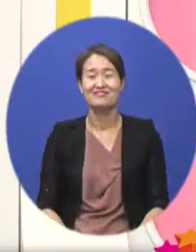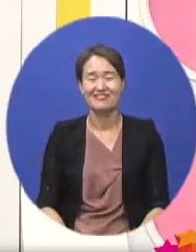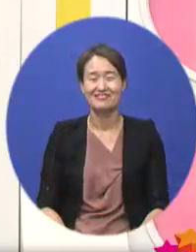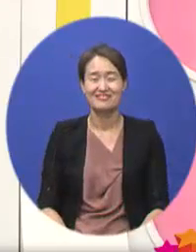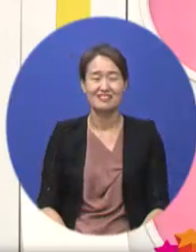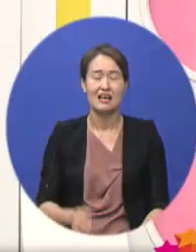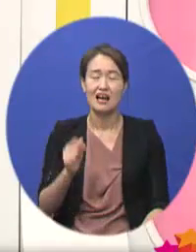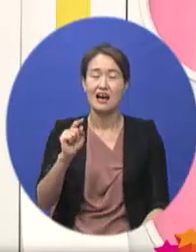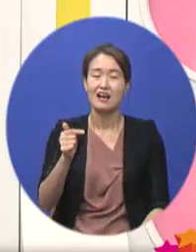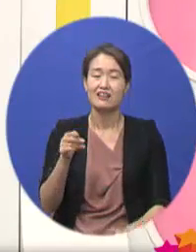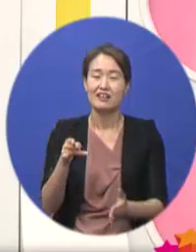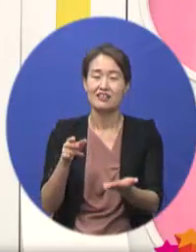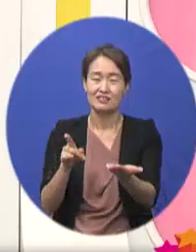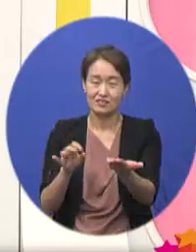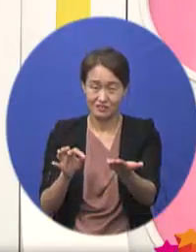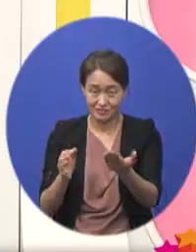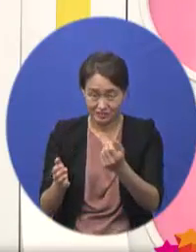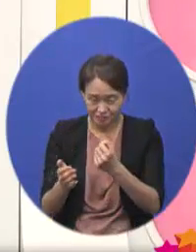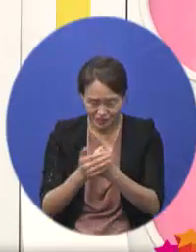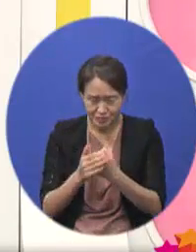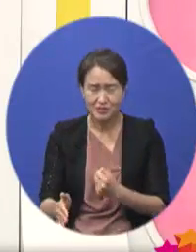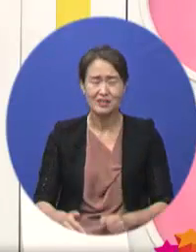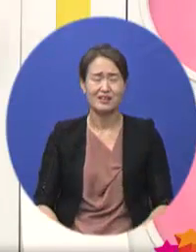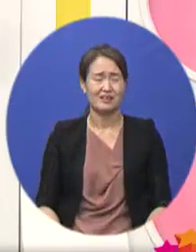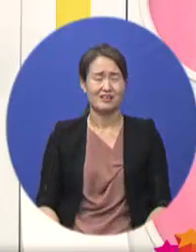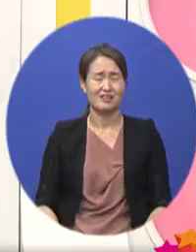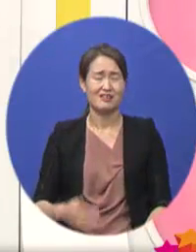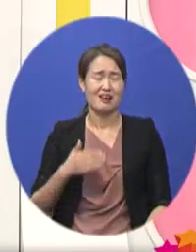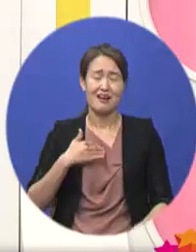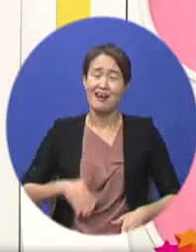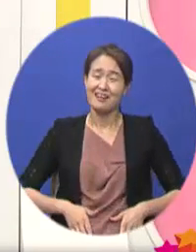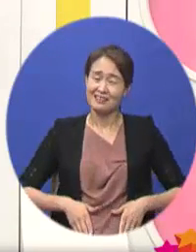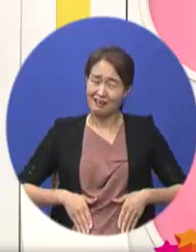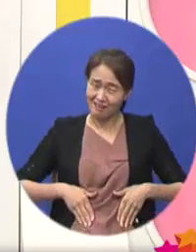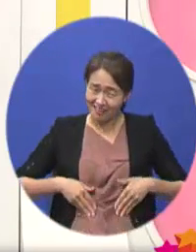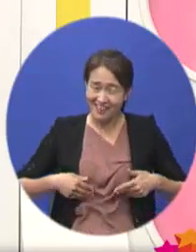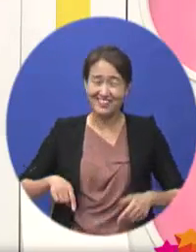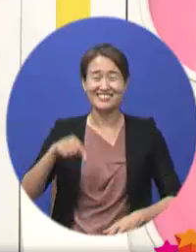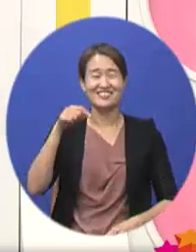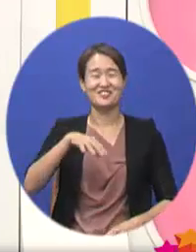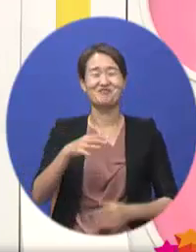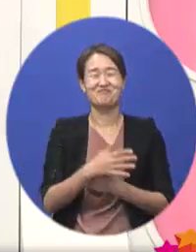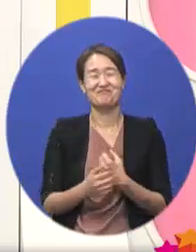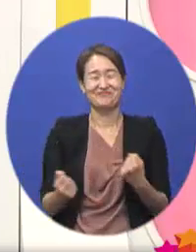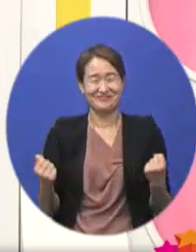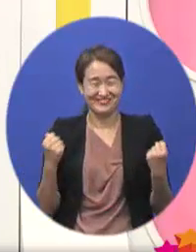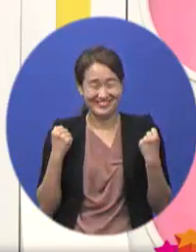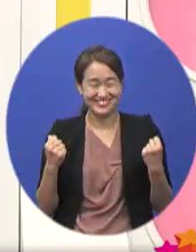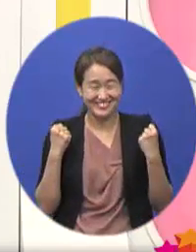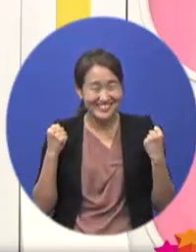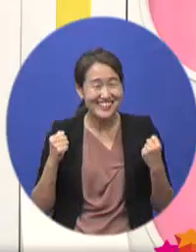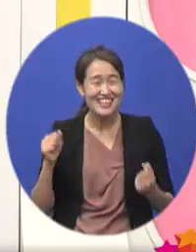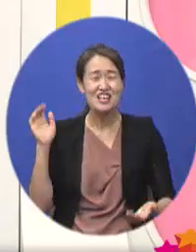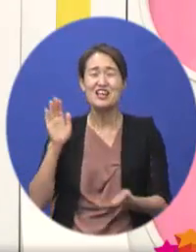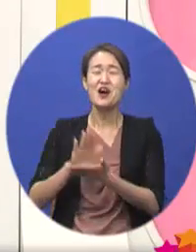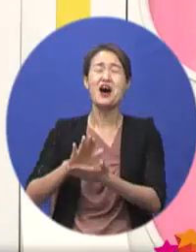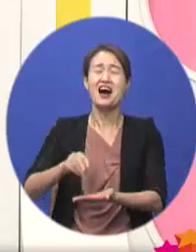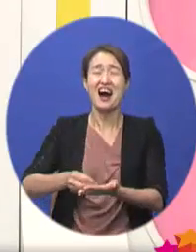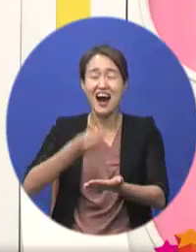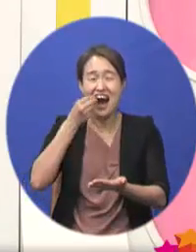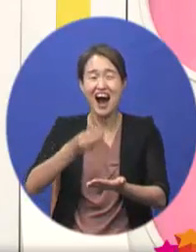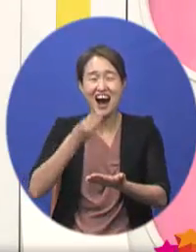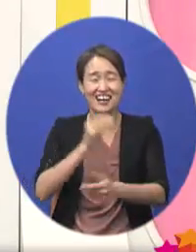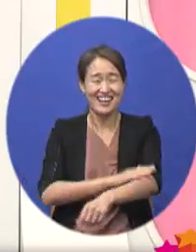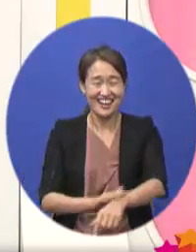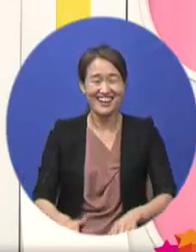우리 한혜정님 덕분에 걱정해 주시니까 예. 우리가 이게 따뜻하게 아주 건강하게. 뜨거운 거 잘 먹으면서 살면